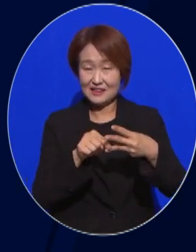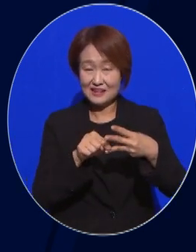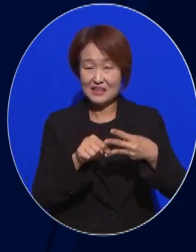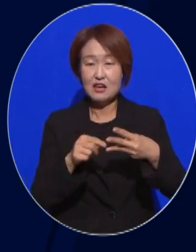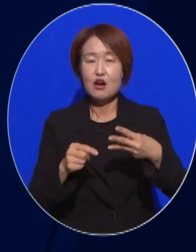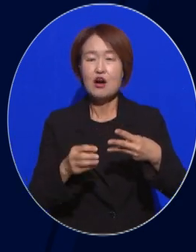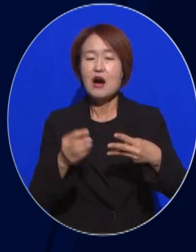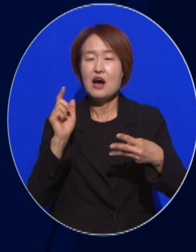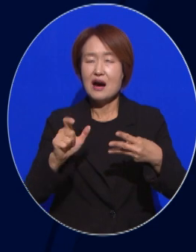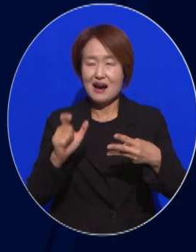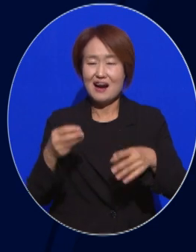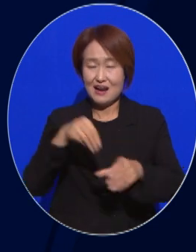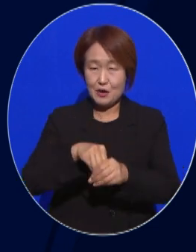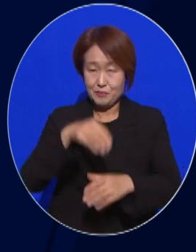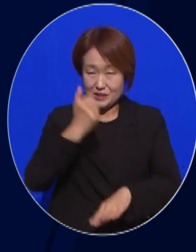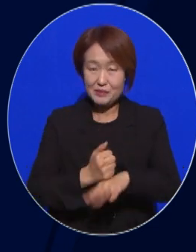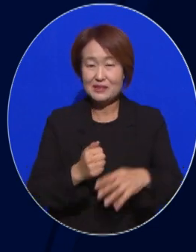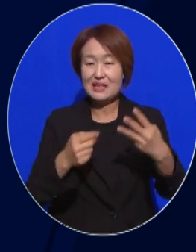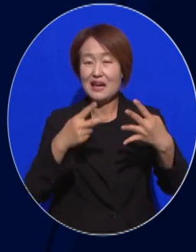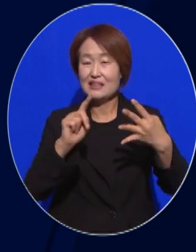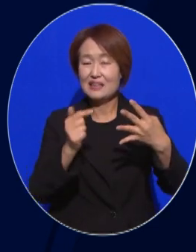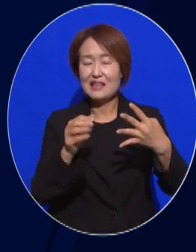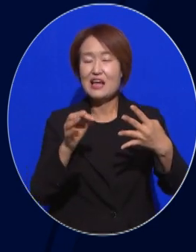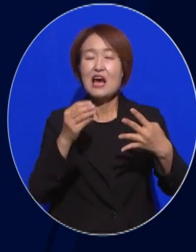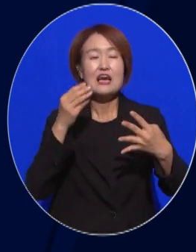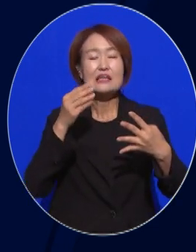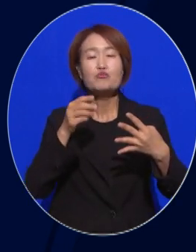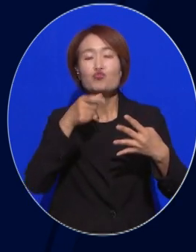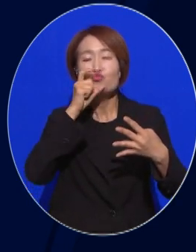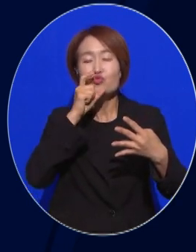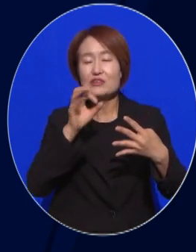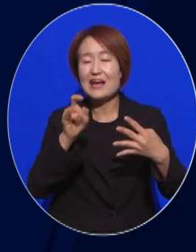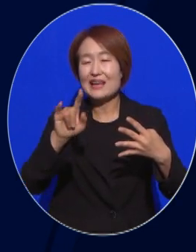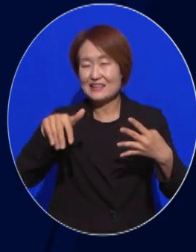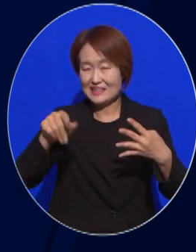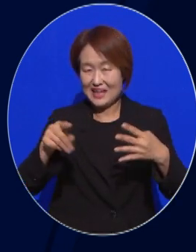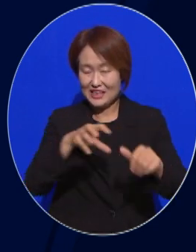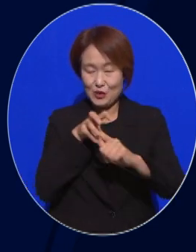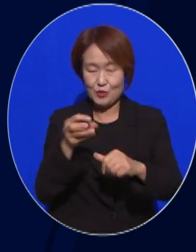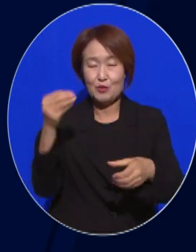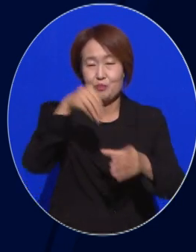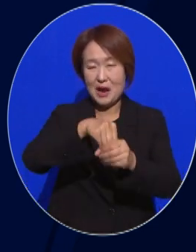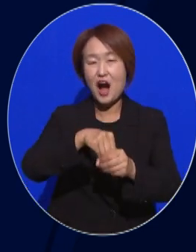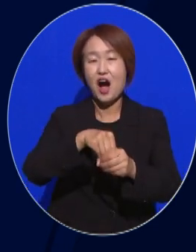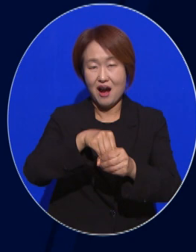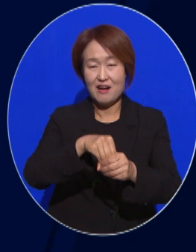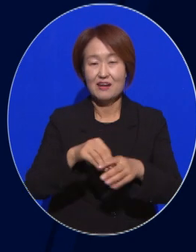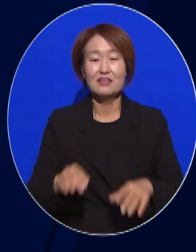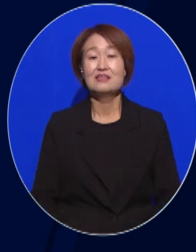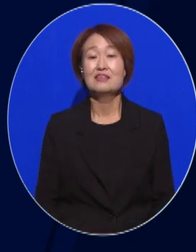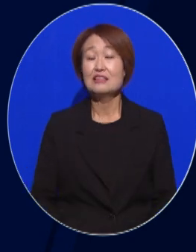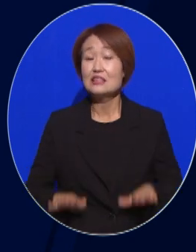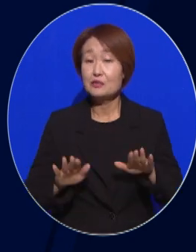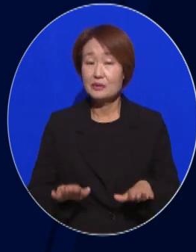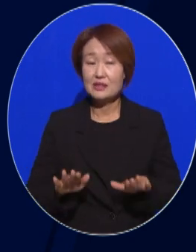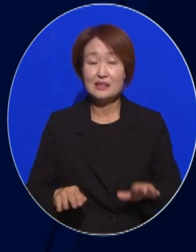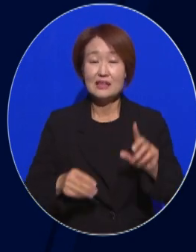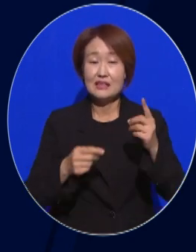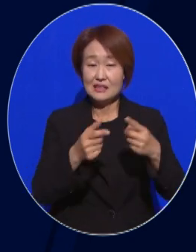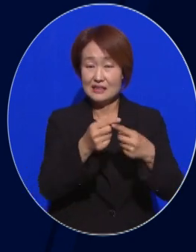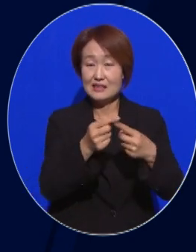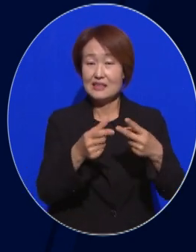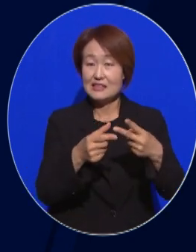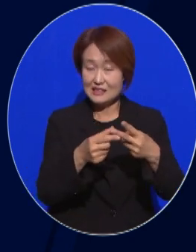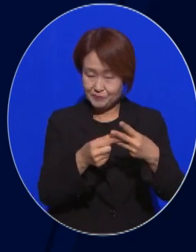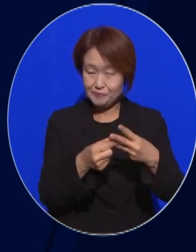해당하는 4단은 액체 연료를 씁니다 1 2차 발사 때는 2 3 4단 추진체를 시험했고 이번에는 1 34단